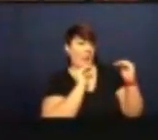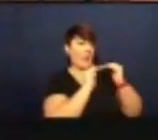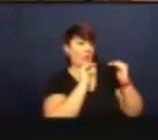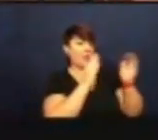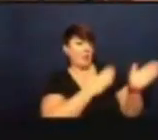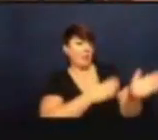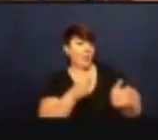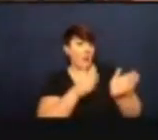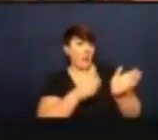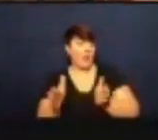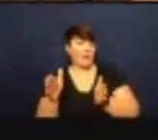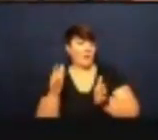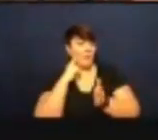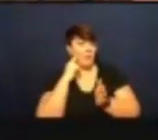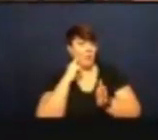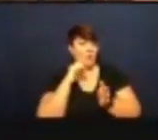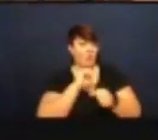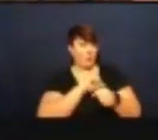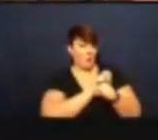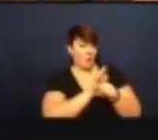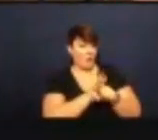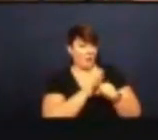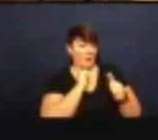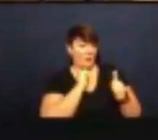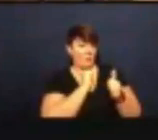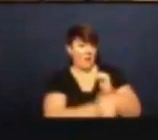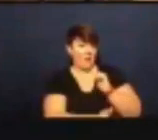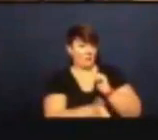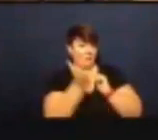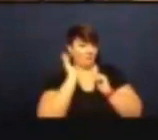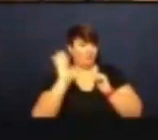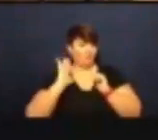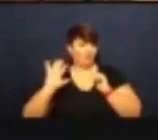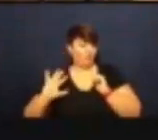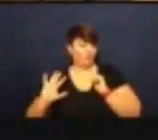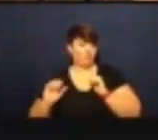bado tunatumia mpango wa usawa